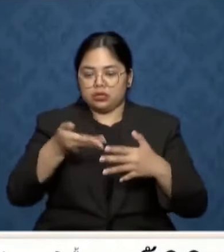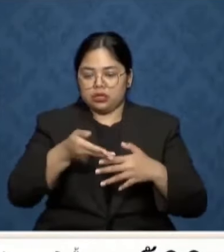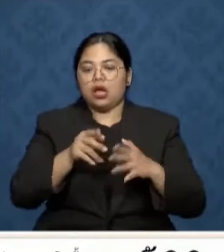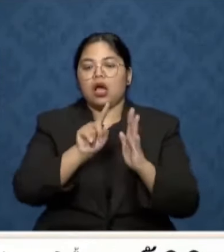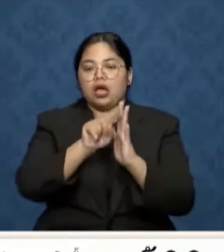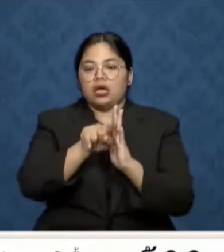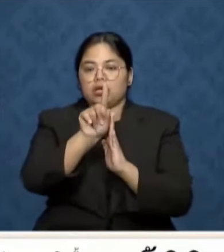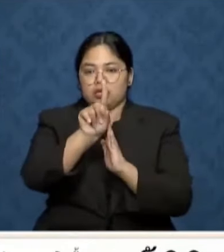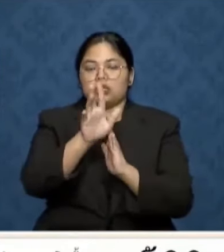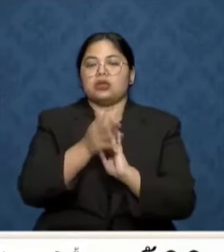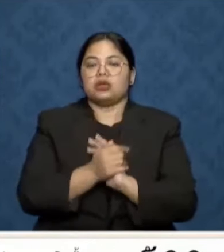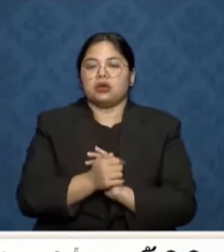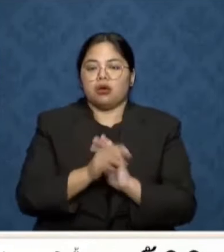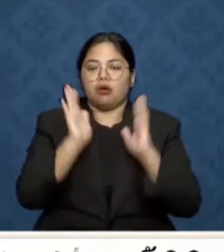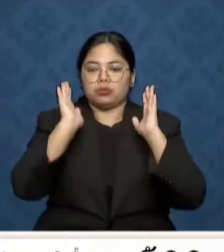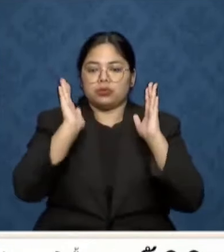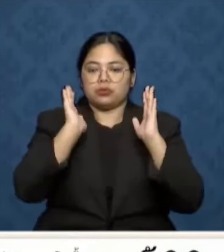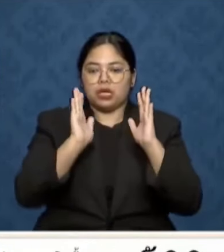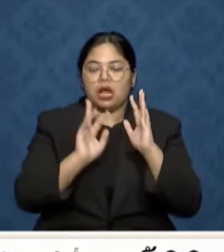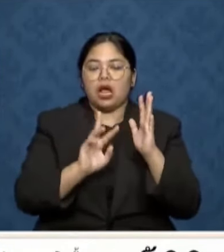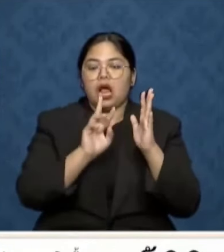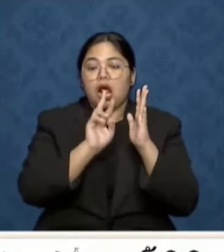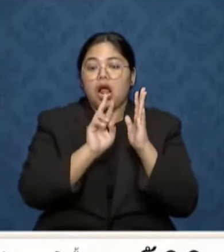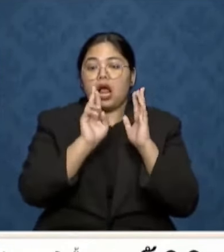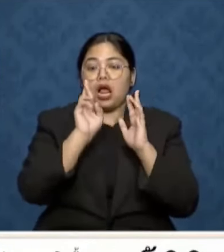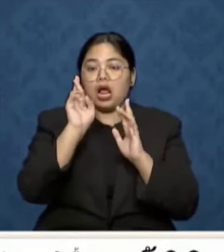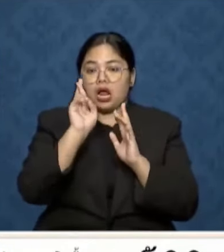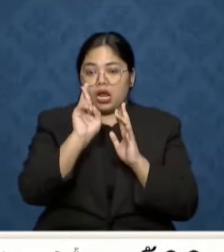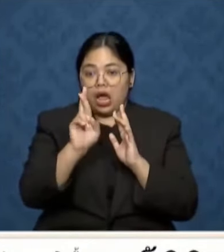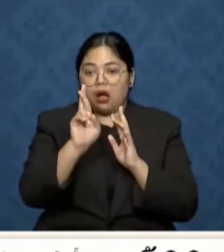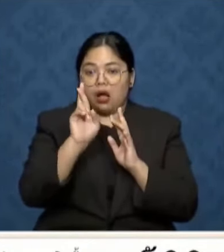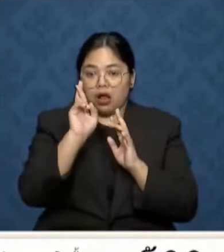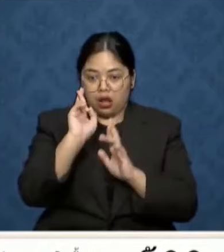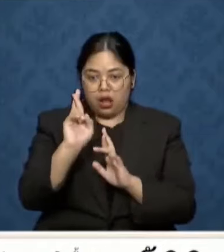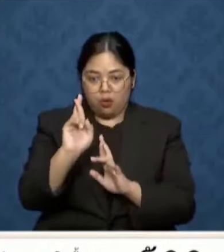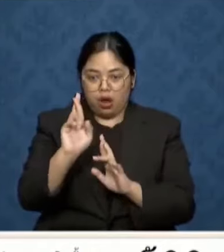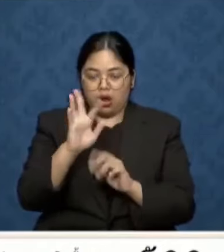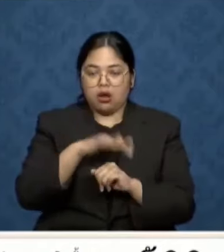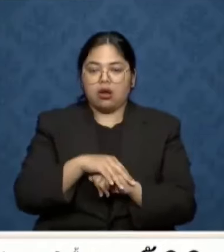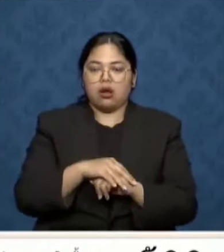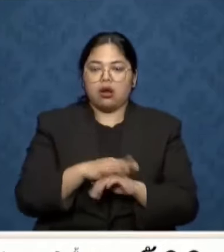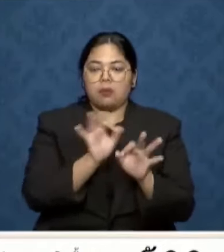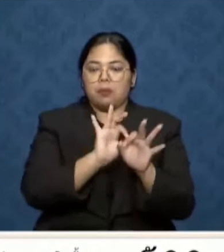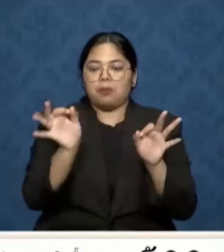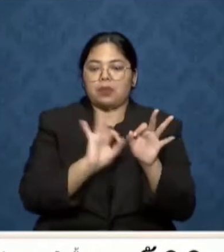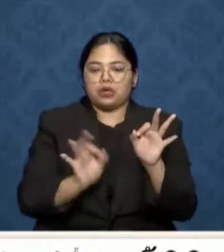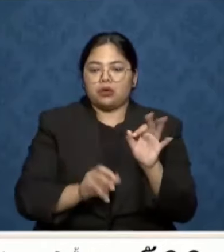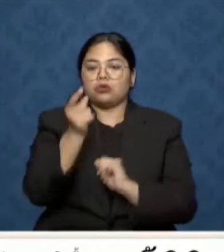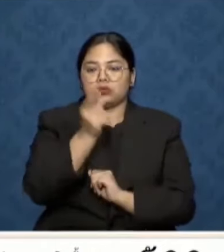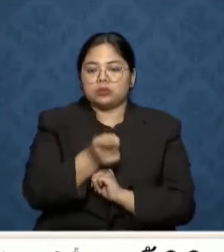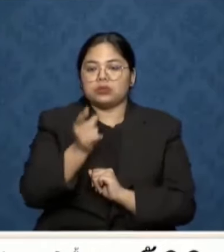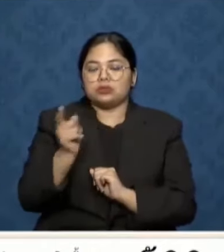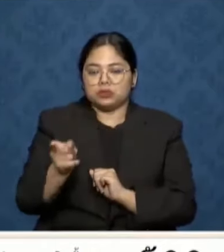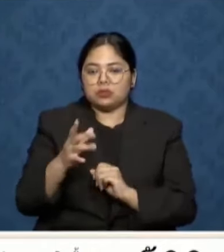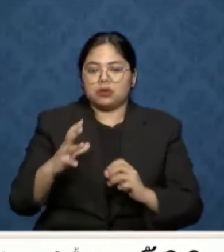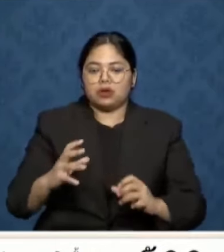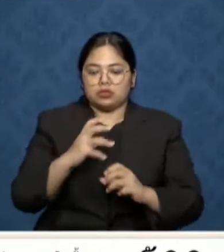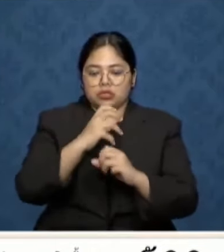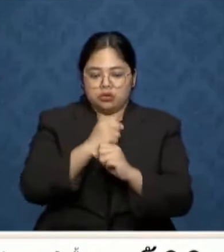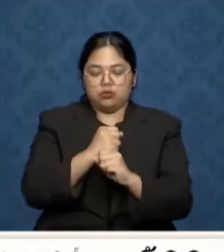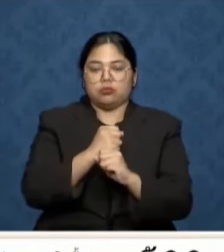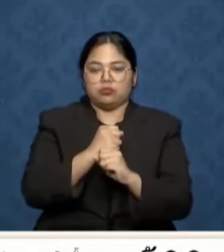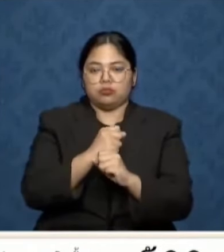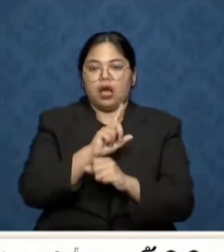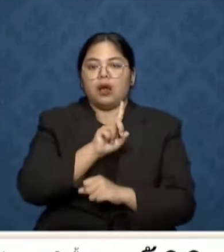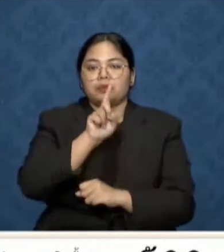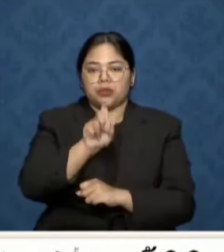ดท้ายของทผู้ ผ śmบรายแล้วก็ลำถแรวัเ้อหาที่สำสรolicแล้วก็อาจจะเนองจากท่านมีประเด็นค่ข้เยอะกจะสดุปคำถามและ